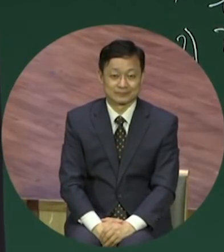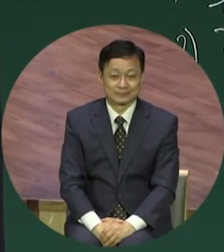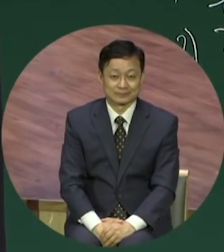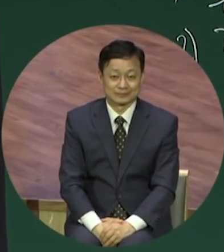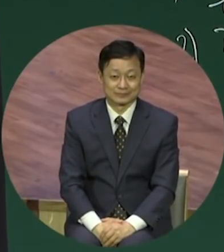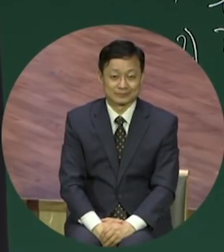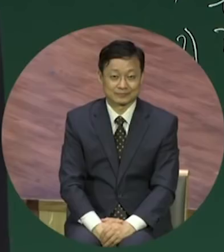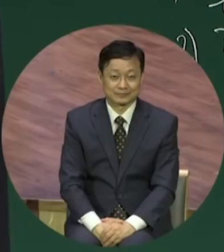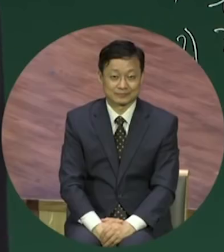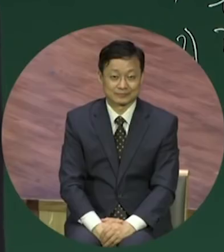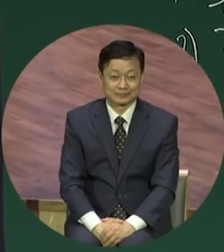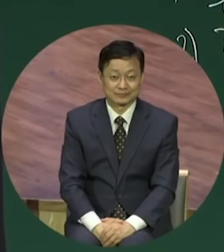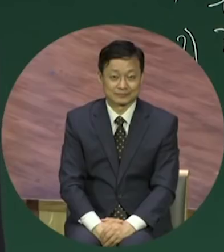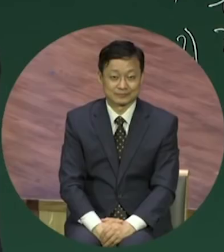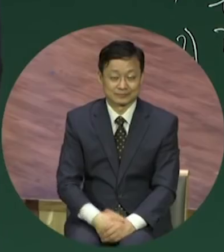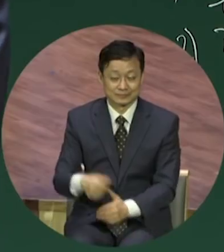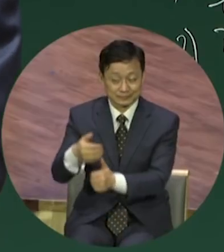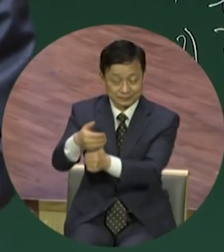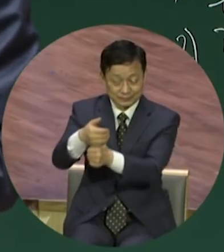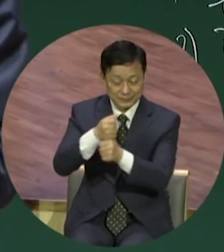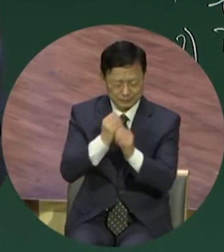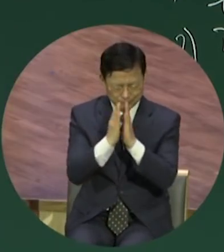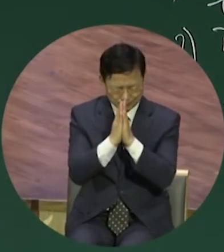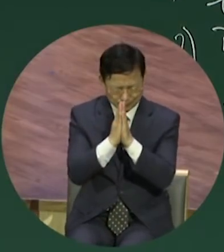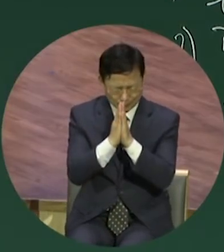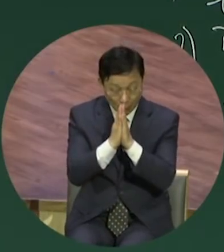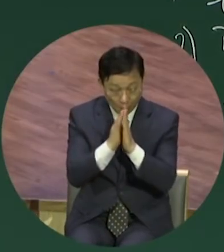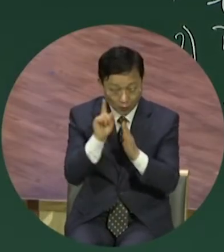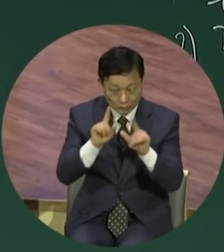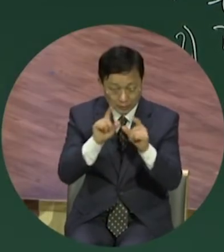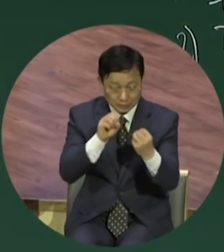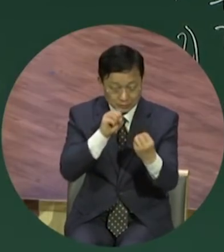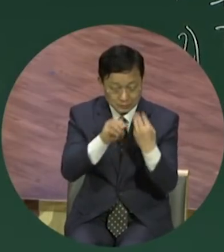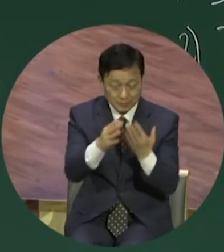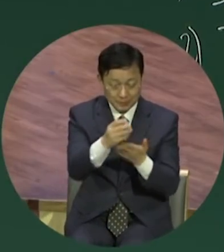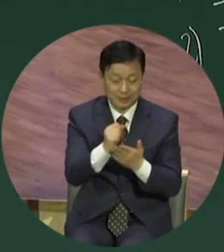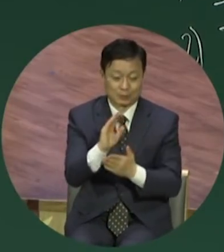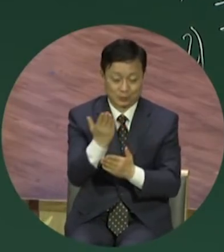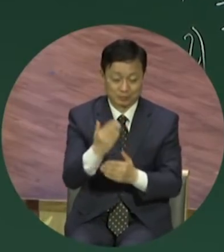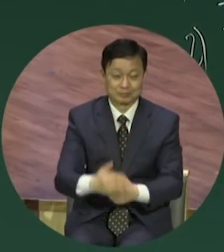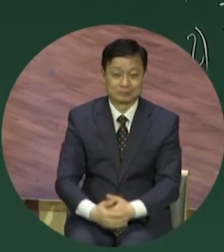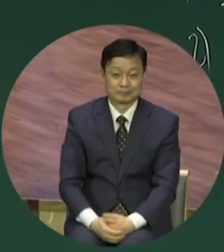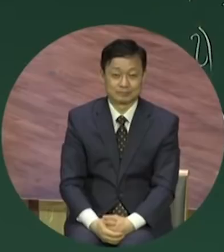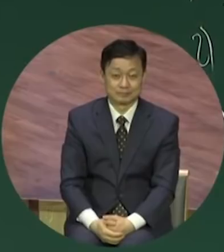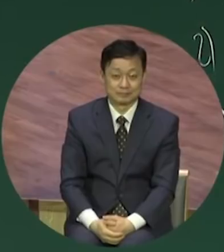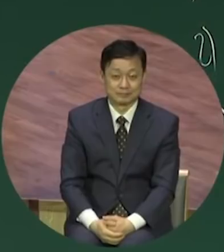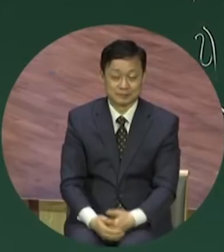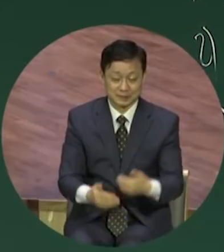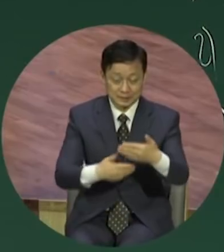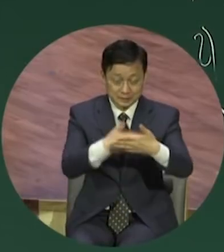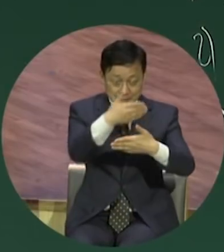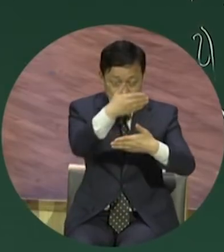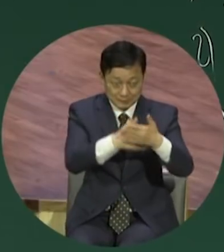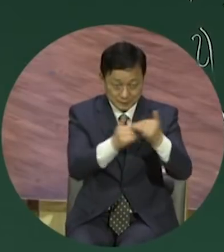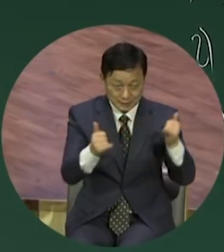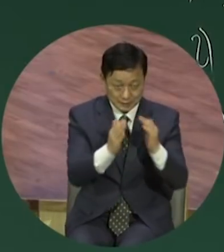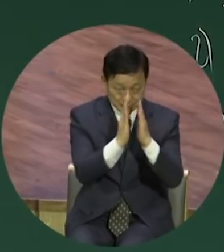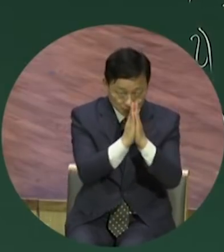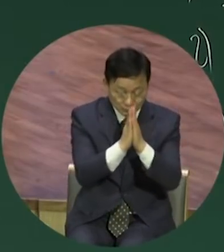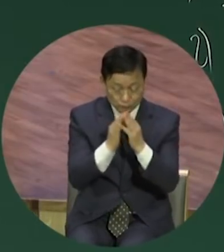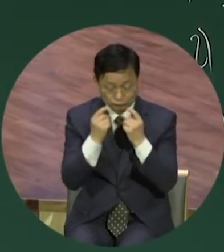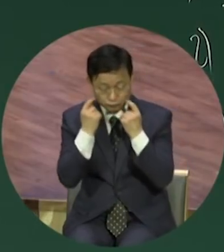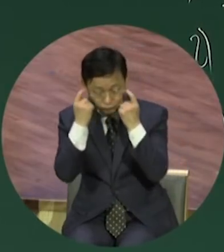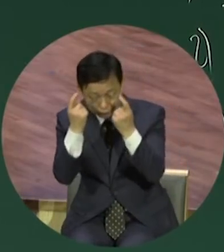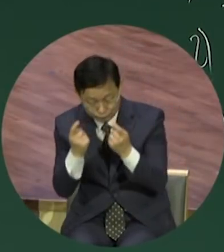이제 기도하고 있으면 올 겁니다. And if you hold on to this and remain in prayer, then absolutely the answers will follow. 남은 자의 기도, 순례자의